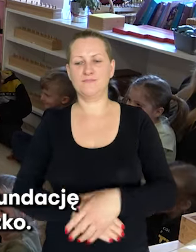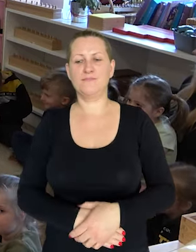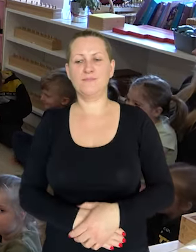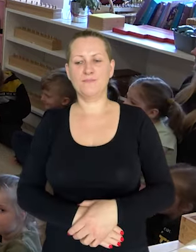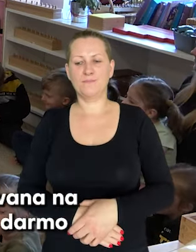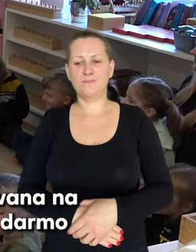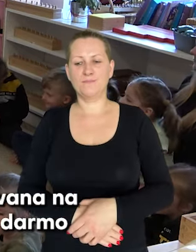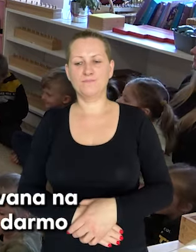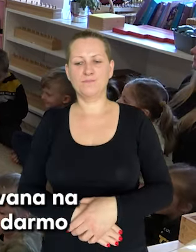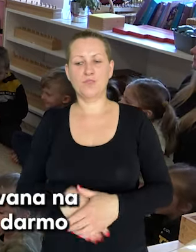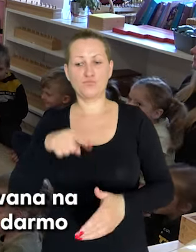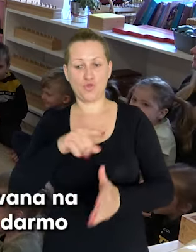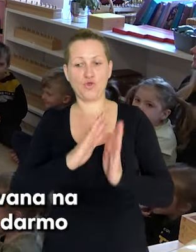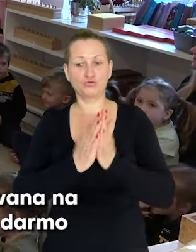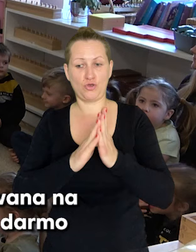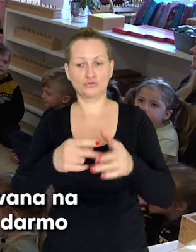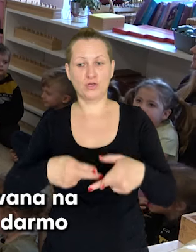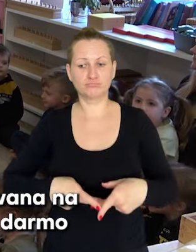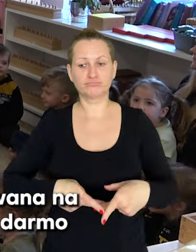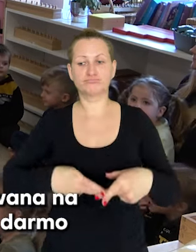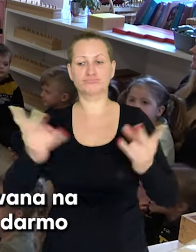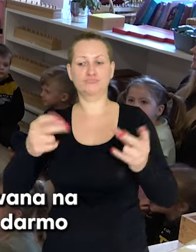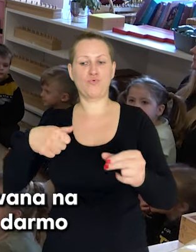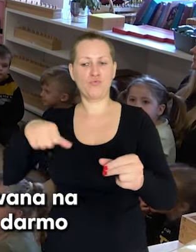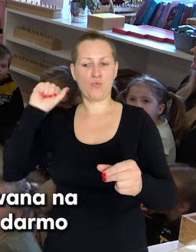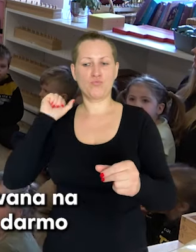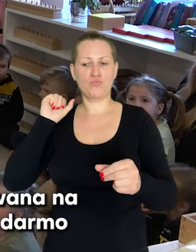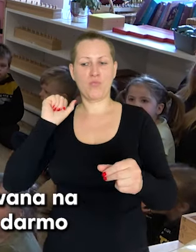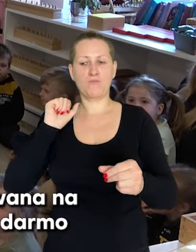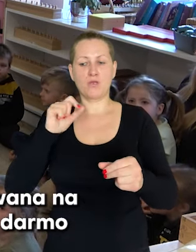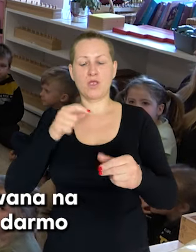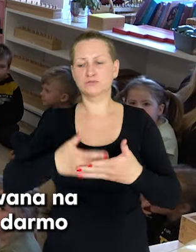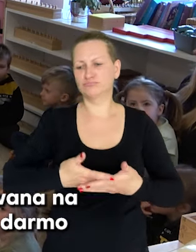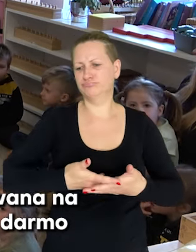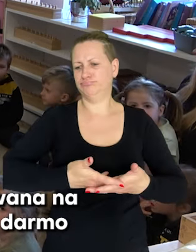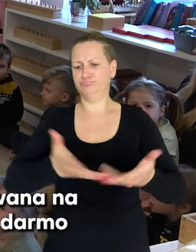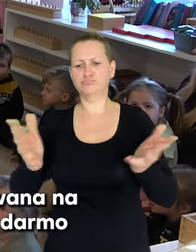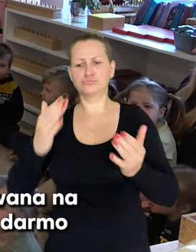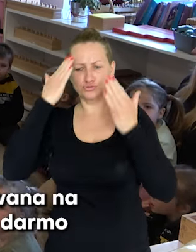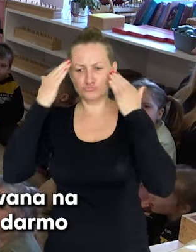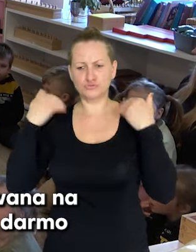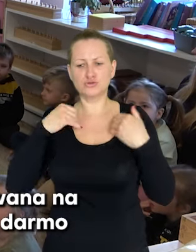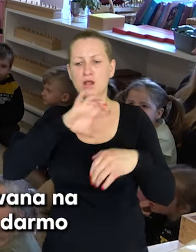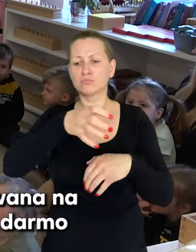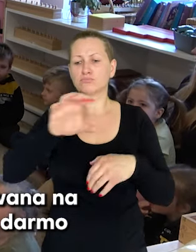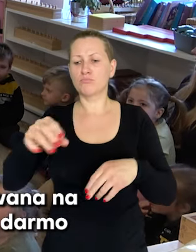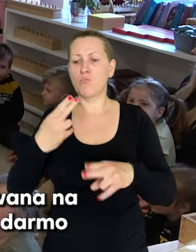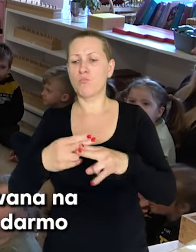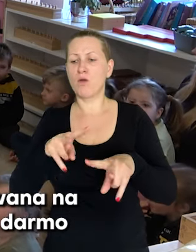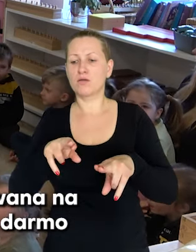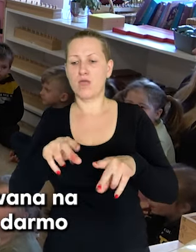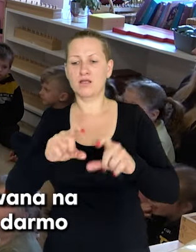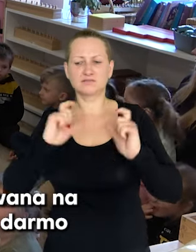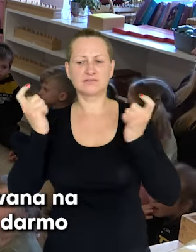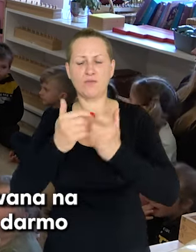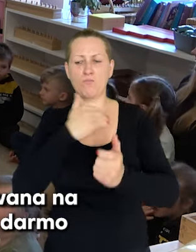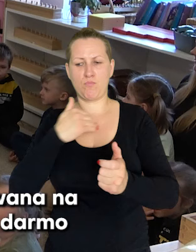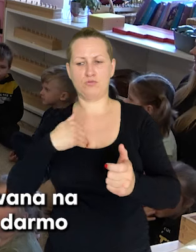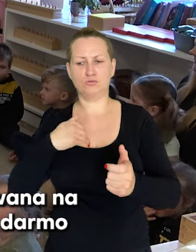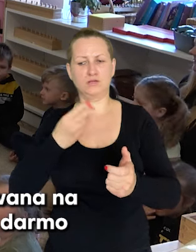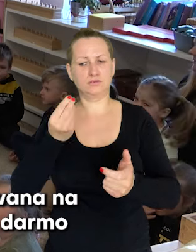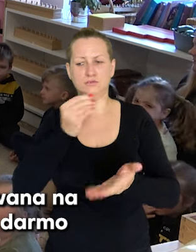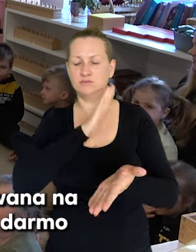Rettinger-Wietoszko. Książka zaistniała w zeszłym roku. Jest rozdawana na oddziałach onkologicznych w